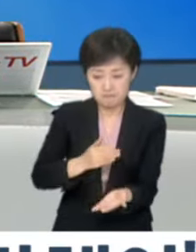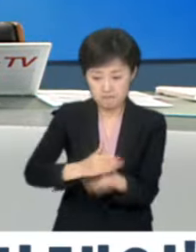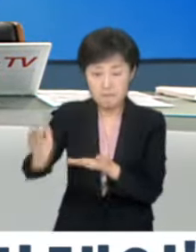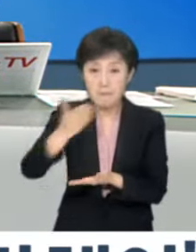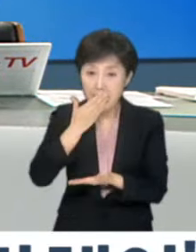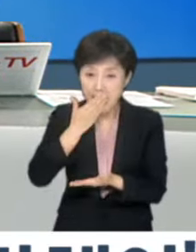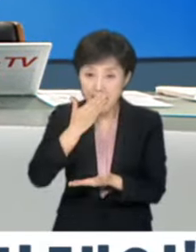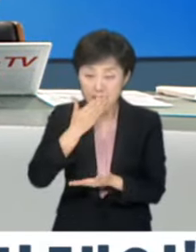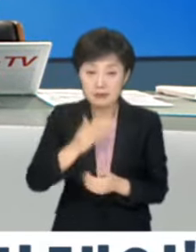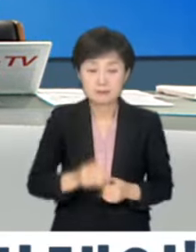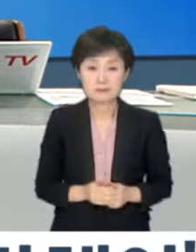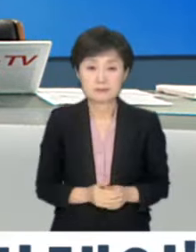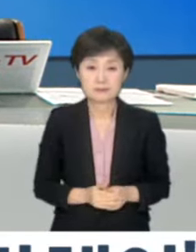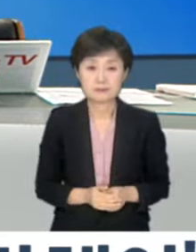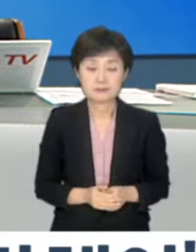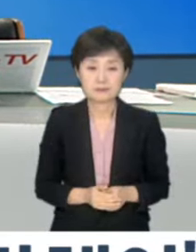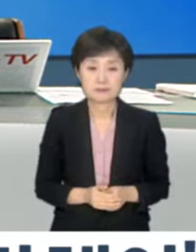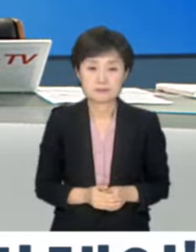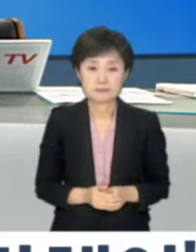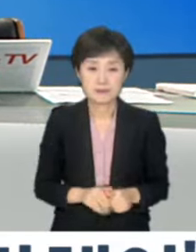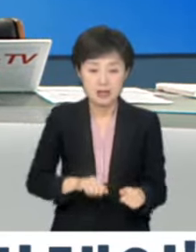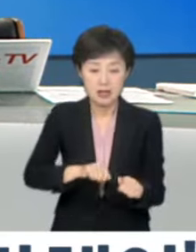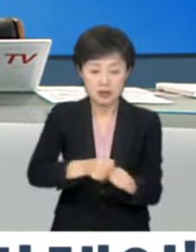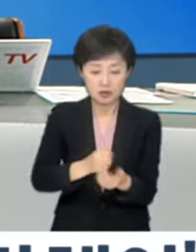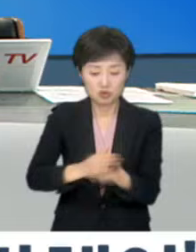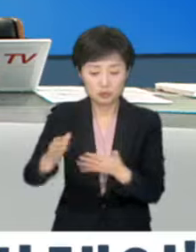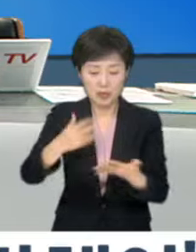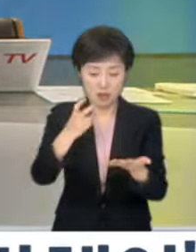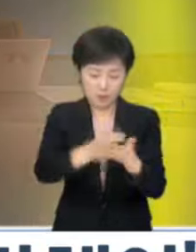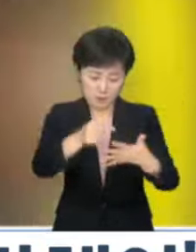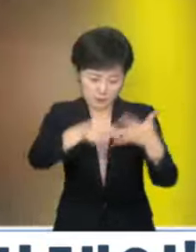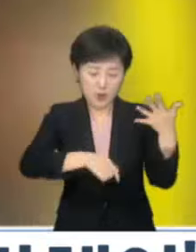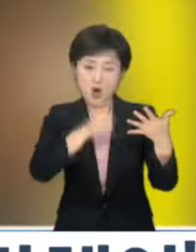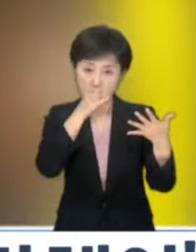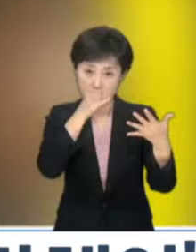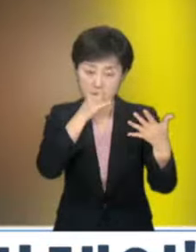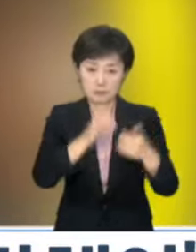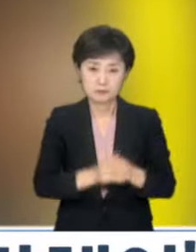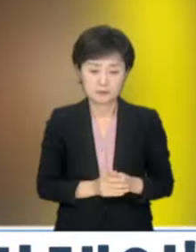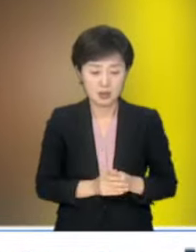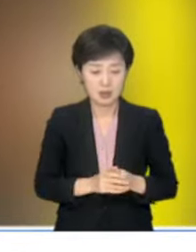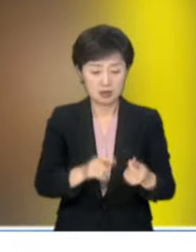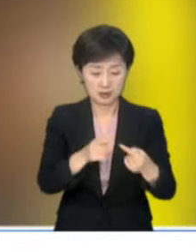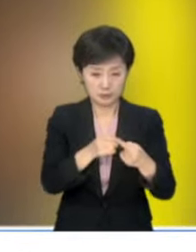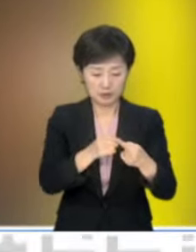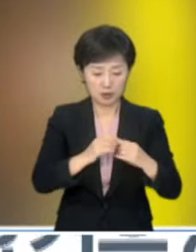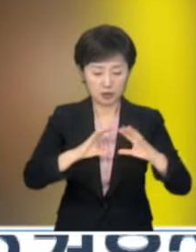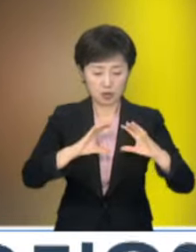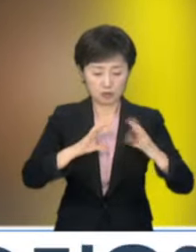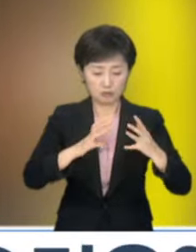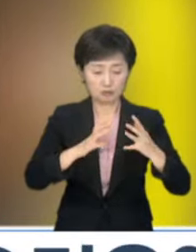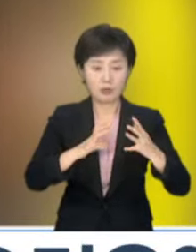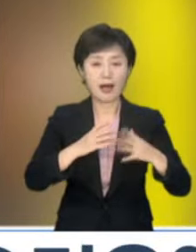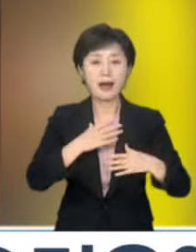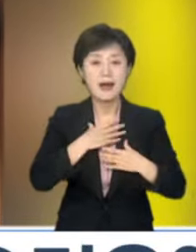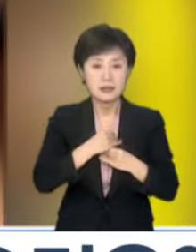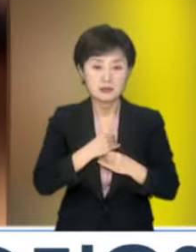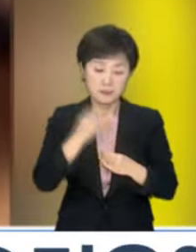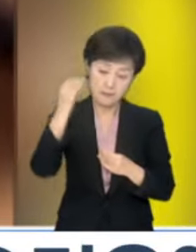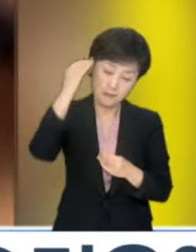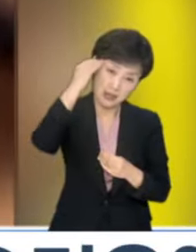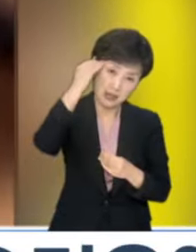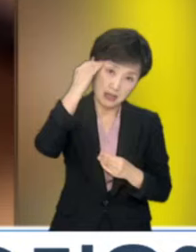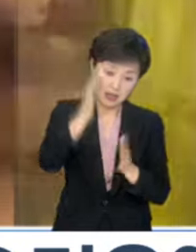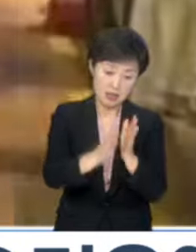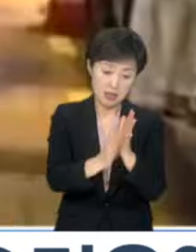수 있는 가능성도 있는 걸까요? 예, 우리 강제 추방 요건부터 살펴보게 되면은 이제 대한민국의 국가 안전이나 공공 질서를 위협한다라고 할 때는